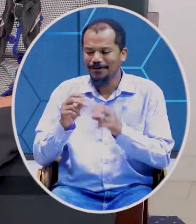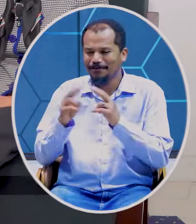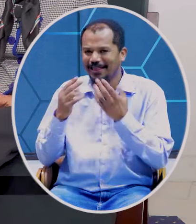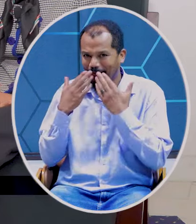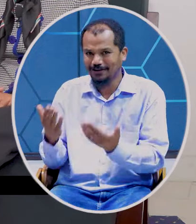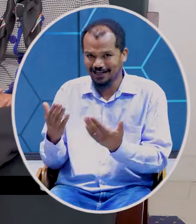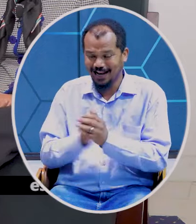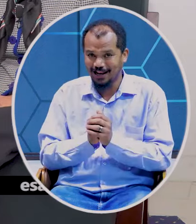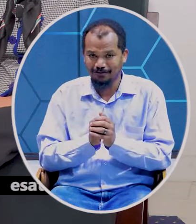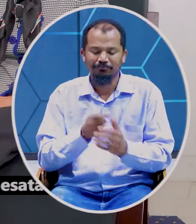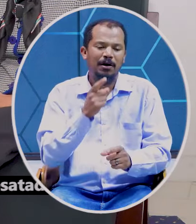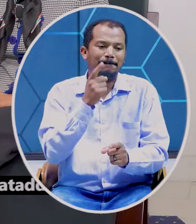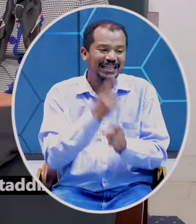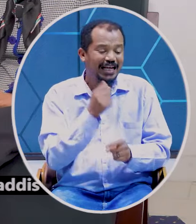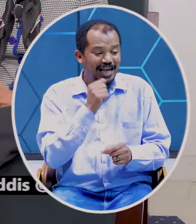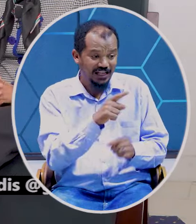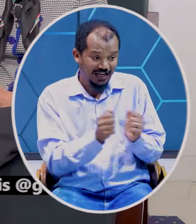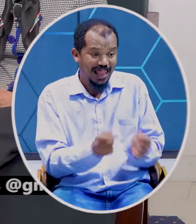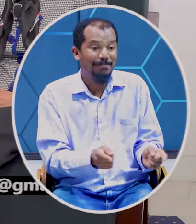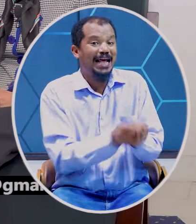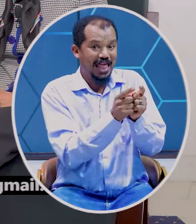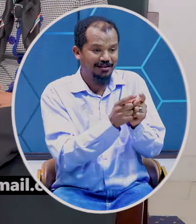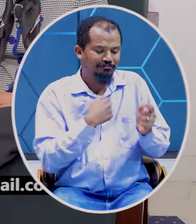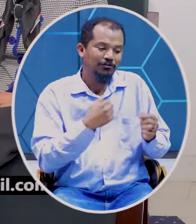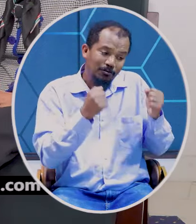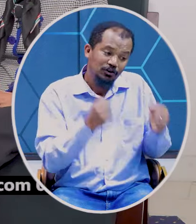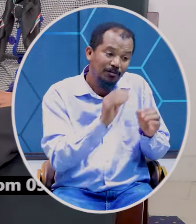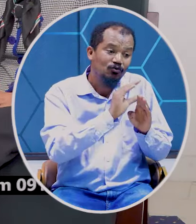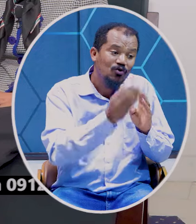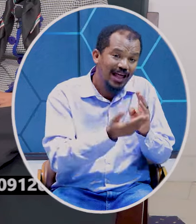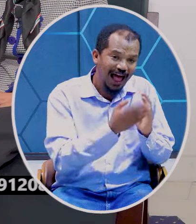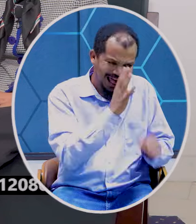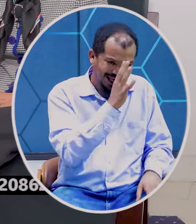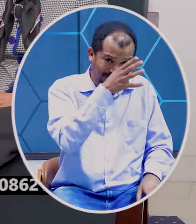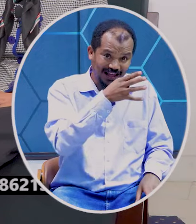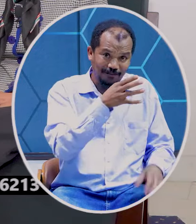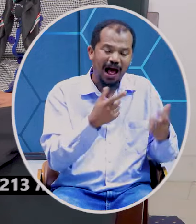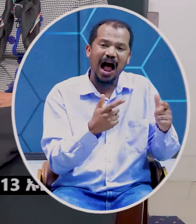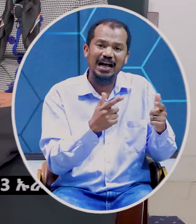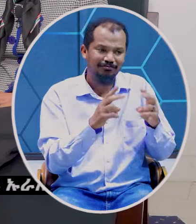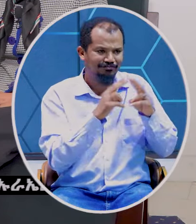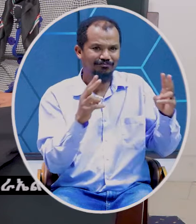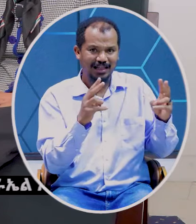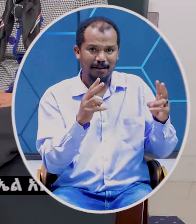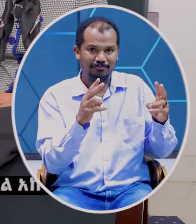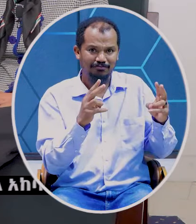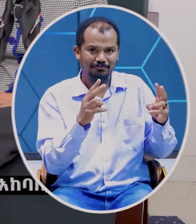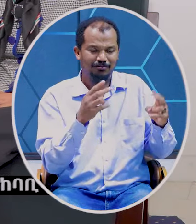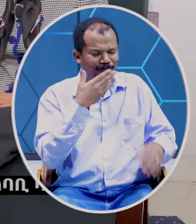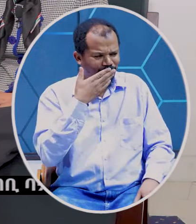በጣም አመሰግናለሁ። እኔም በትክክል ከአንቺ ጋር ለመገናኘት የምችልበትን ሁኔታዎች የተፈጠረበት አጋጣሚ